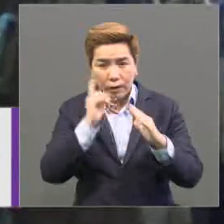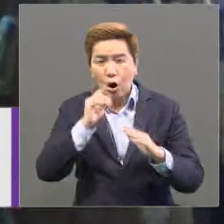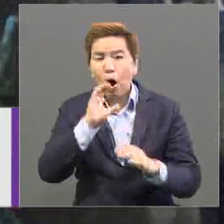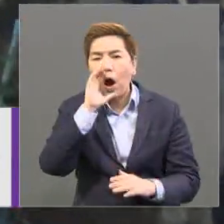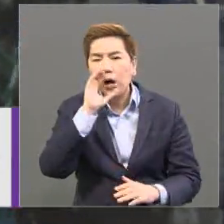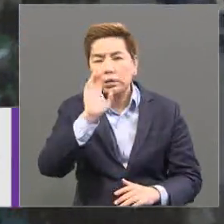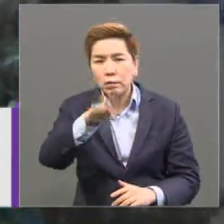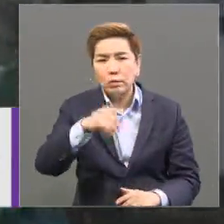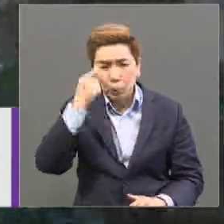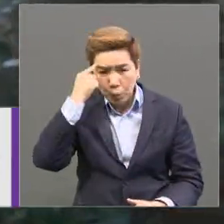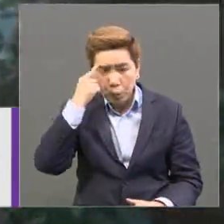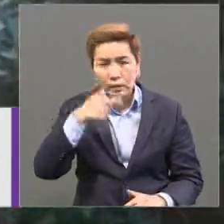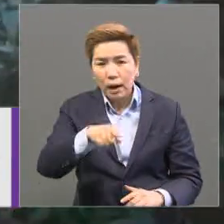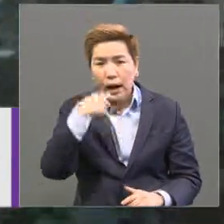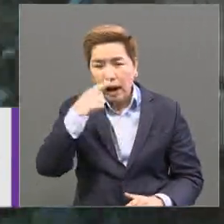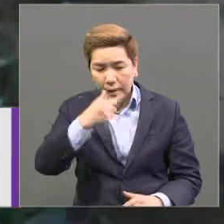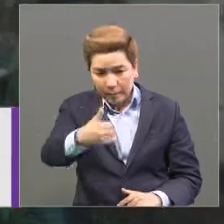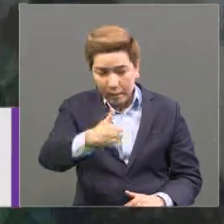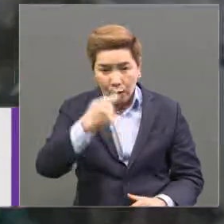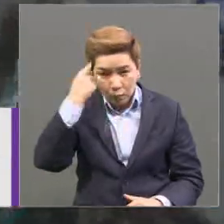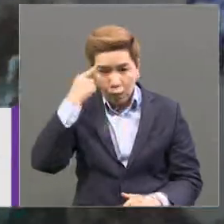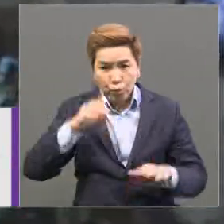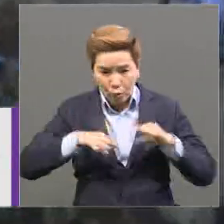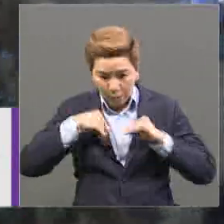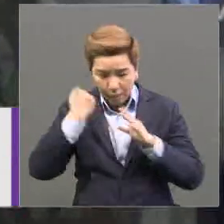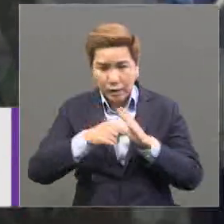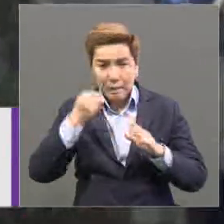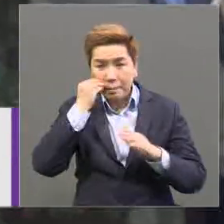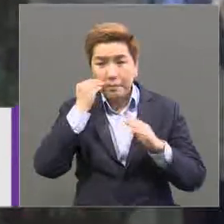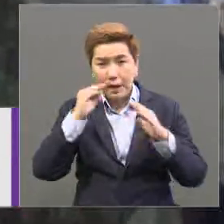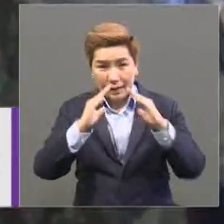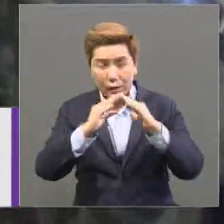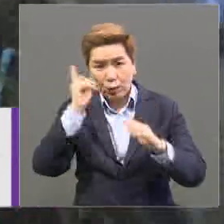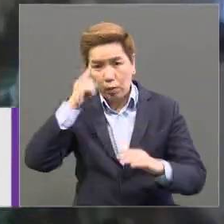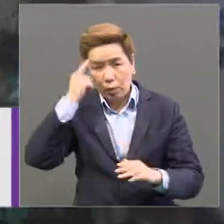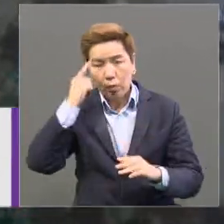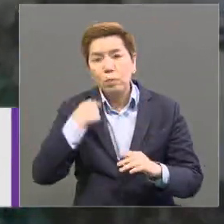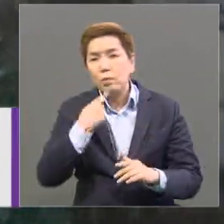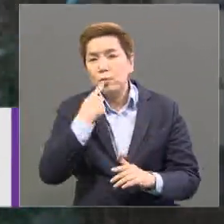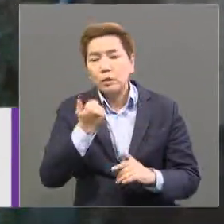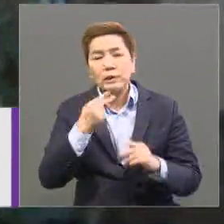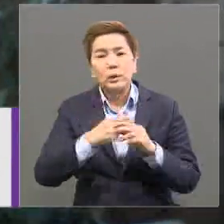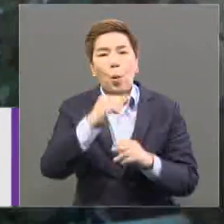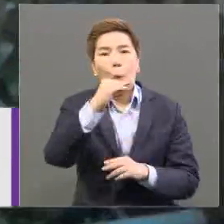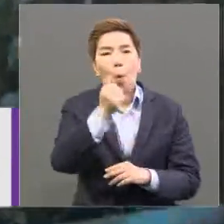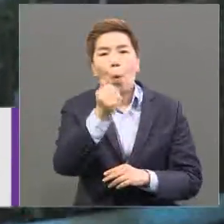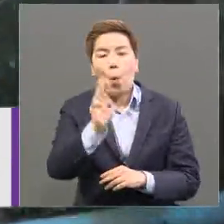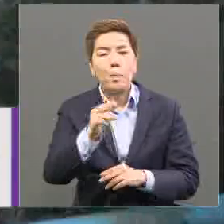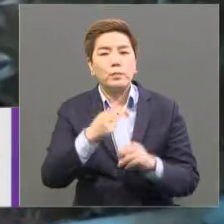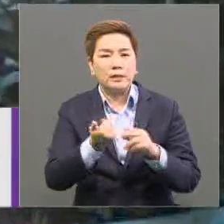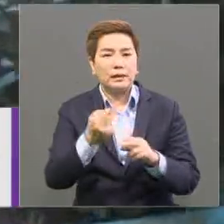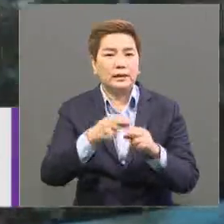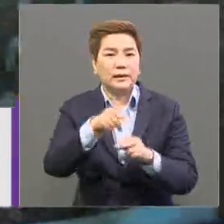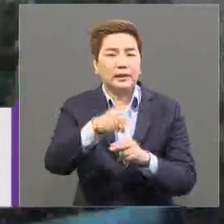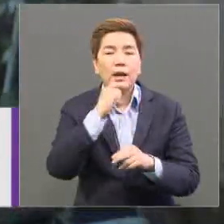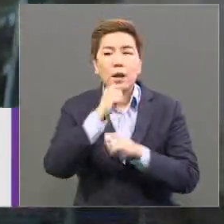องตะโกนแสดงตัวนะแจ้งตนให้ผู้ต้องหาหรือว่าผู้ที่อยู่ในบ้านพักหลังดังกล่าวเนี่ยทราบนะครับก็คือคุณโอมนะทวัชชัย